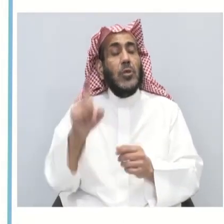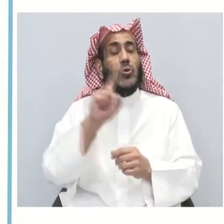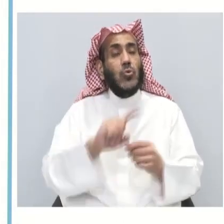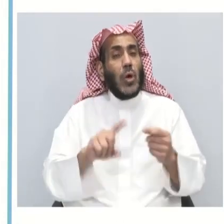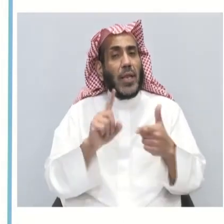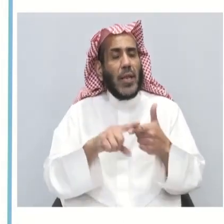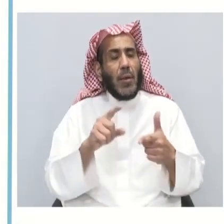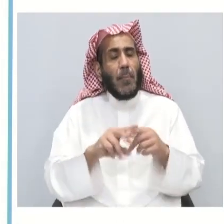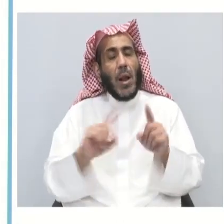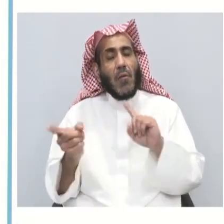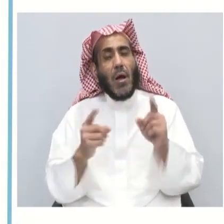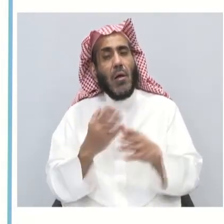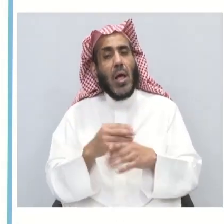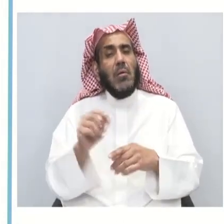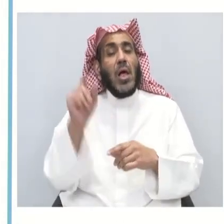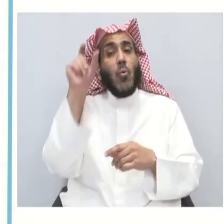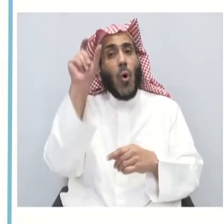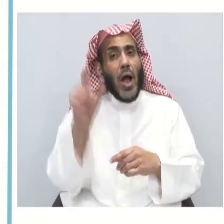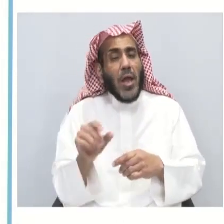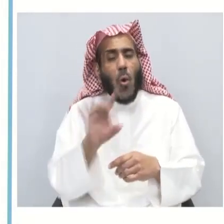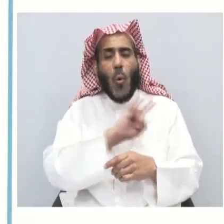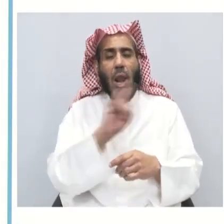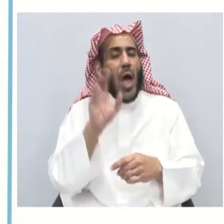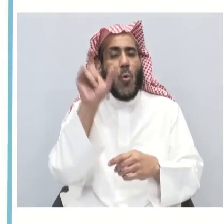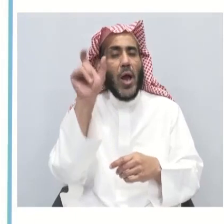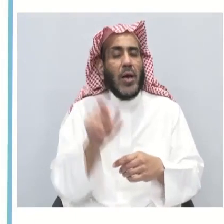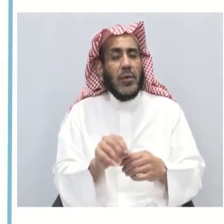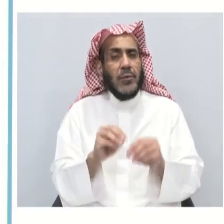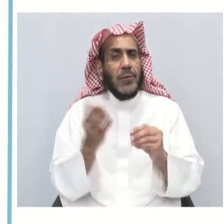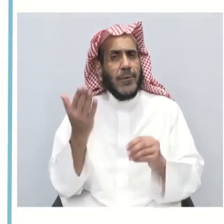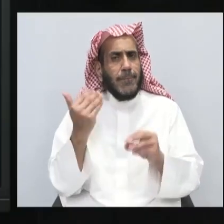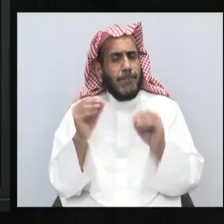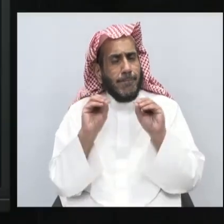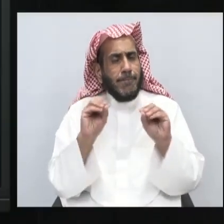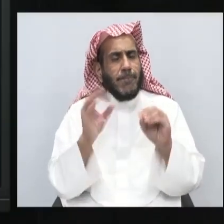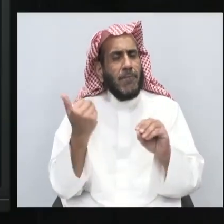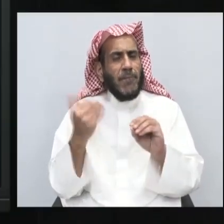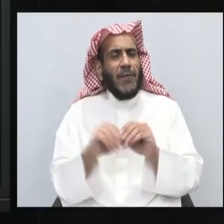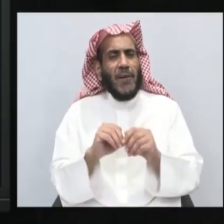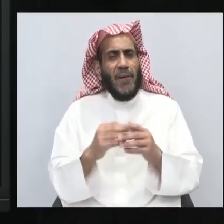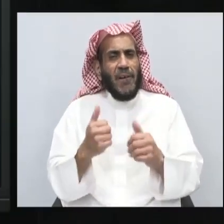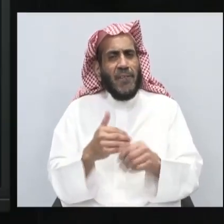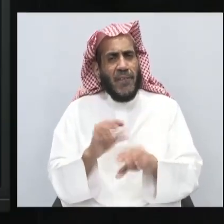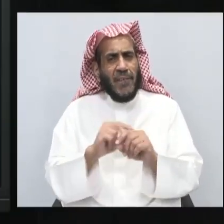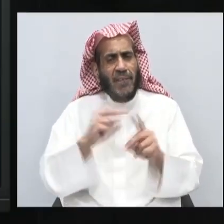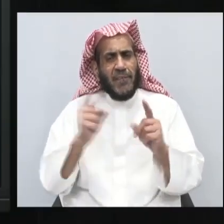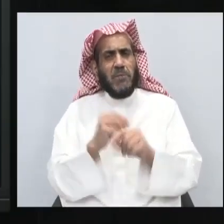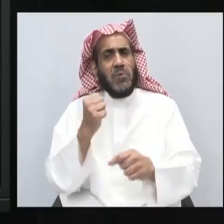الثاني: ما الفرق بين الوعائية واللاوعائية؟ تطرقنا له قبل قليل. الفرق بينهما